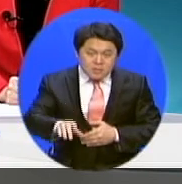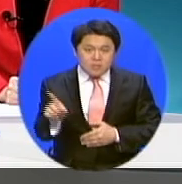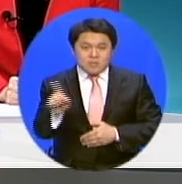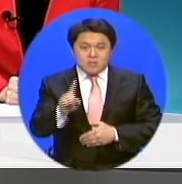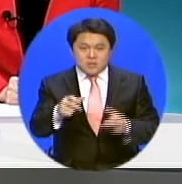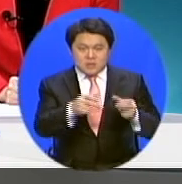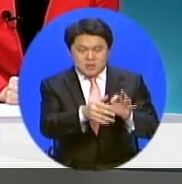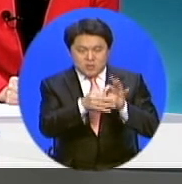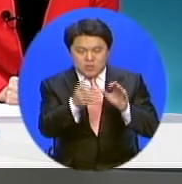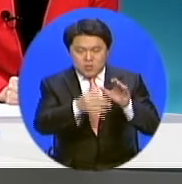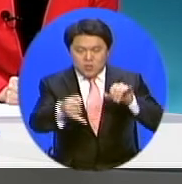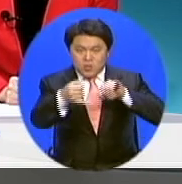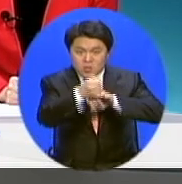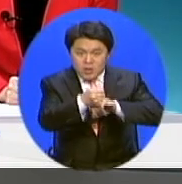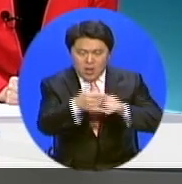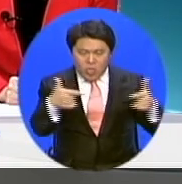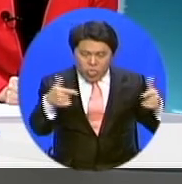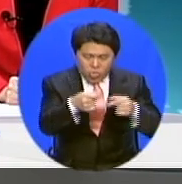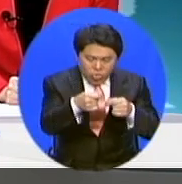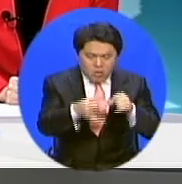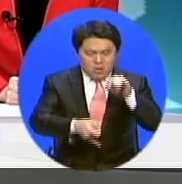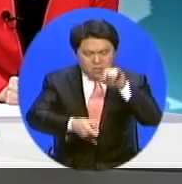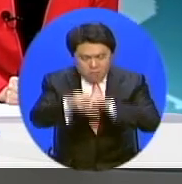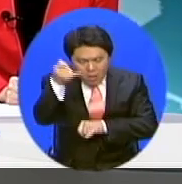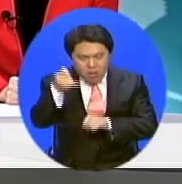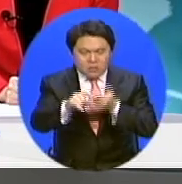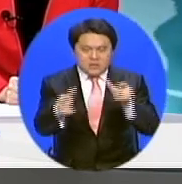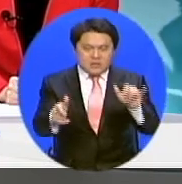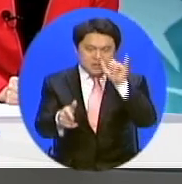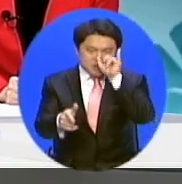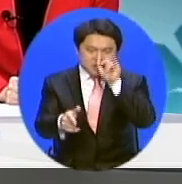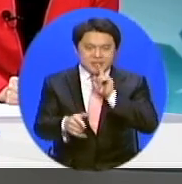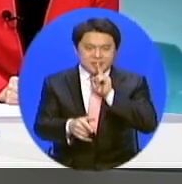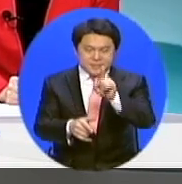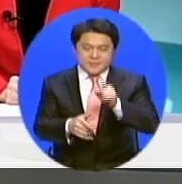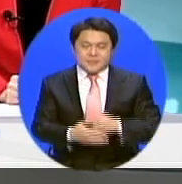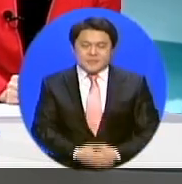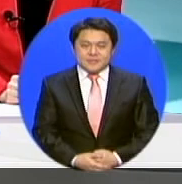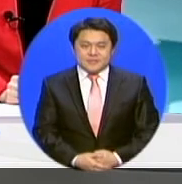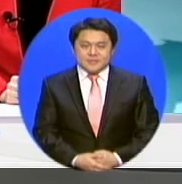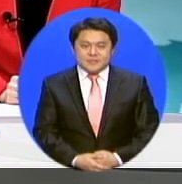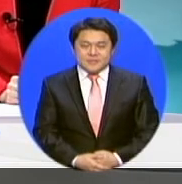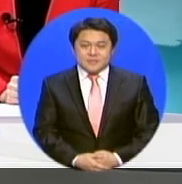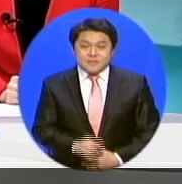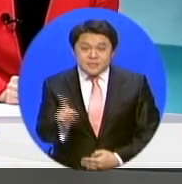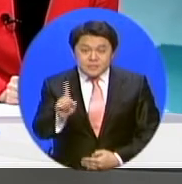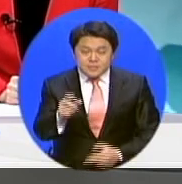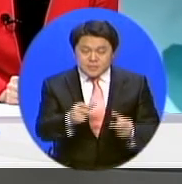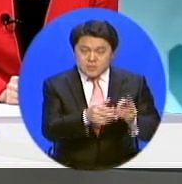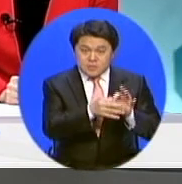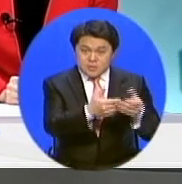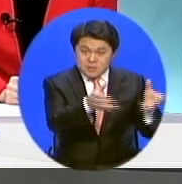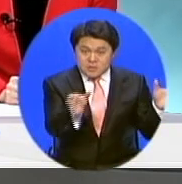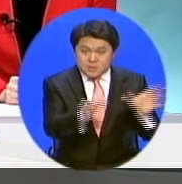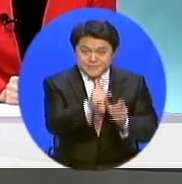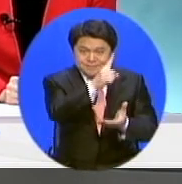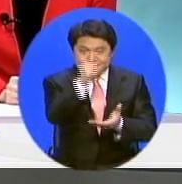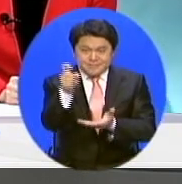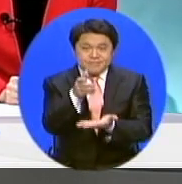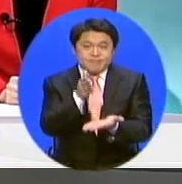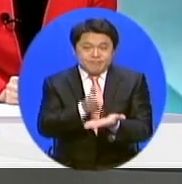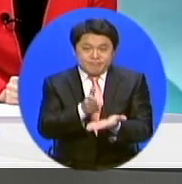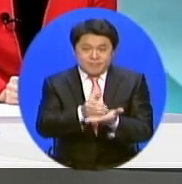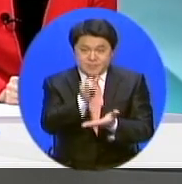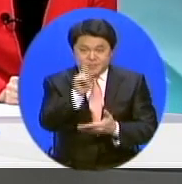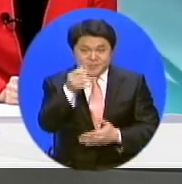아직까지도 장애인 공약들이 축소되거나 아예 이행되지 못하고 있다고 주장하고 있습니다. 이에 장애계 단체가 기자회견을